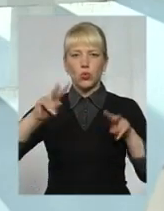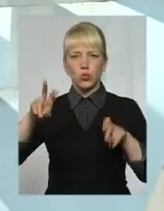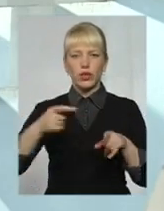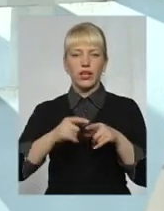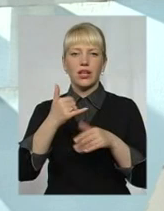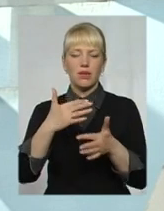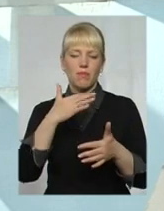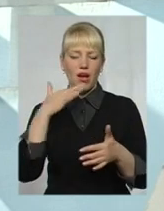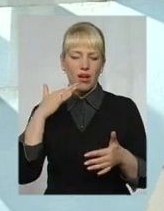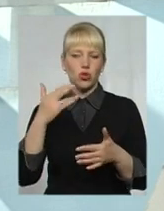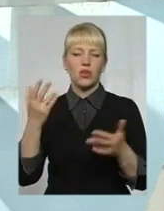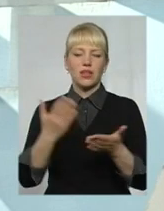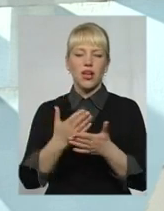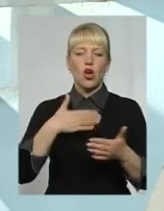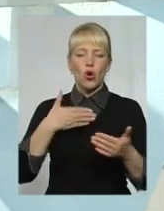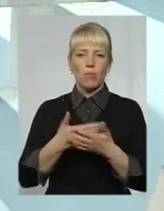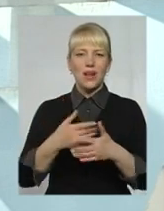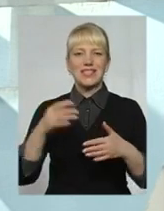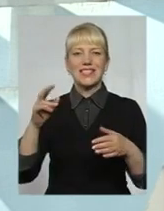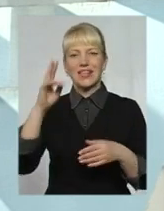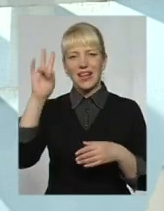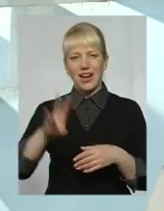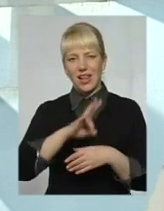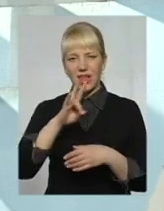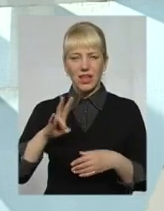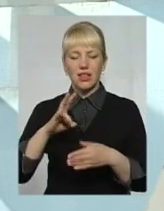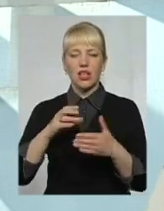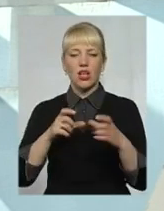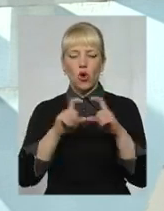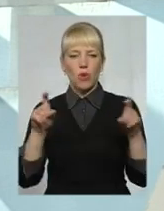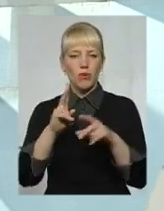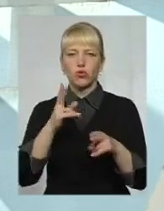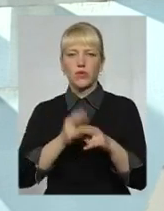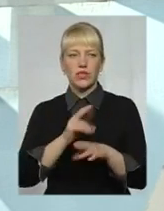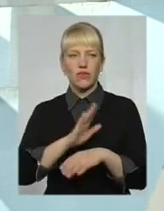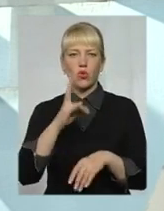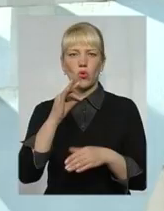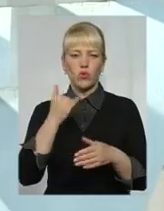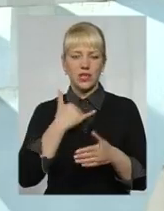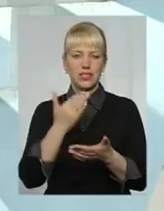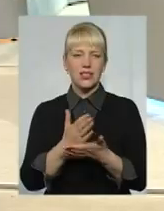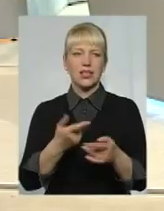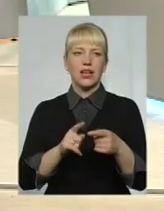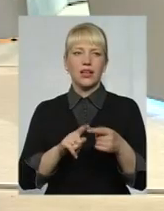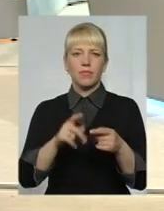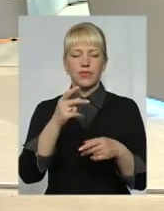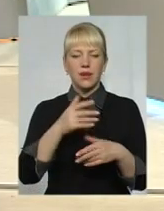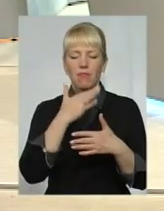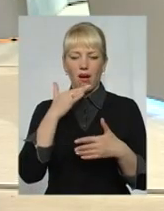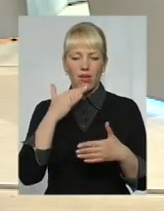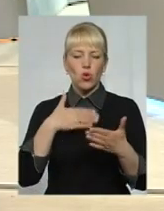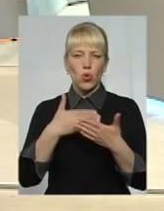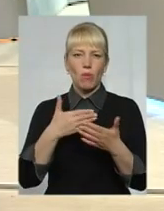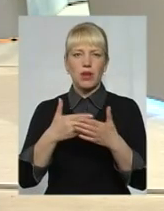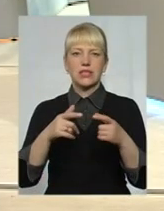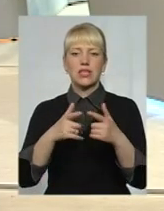громадських і регійних громад, які допомагають, які не заважають виховувати належним чином дітей. Разом з в є ряд громадських організацій і